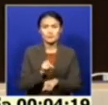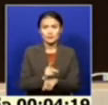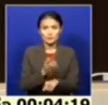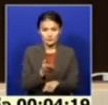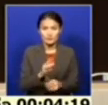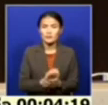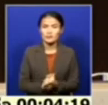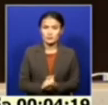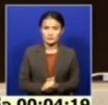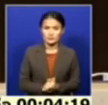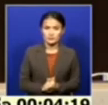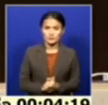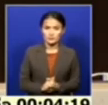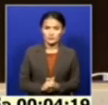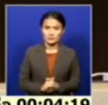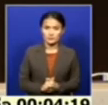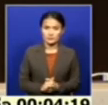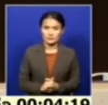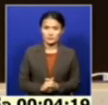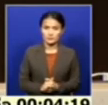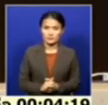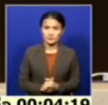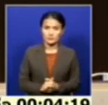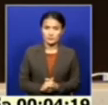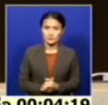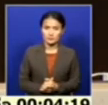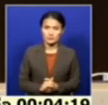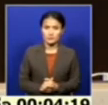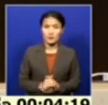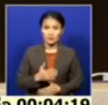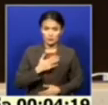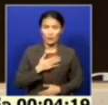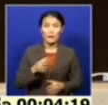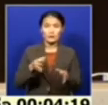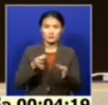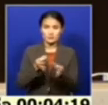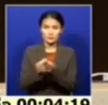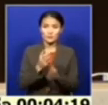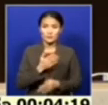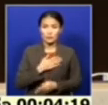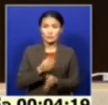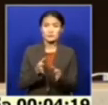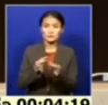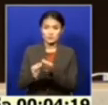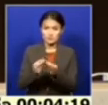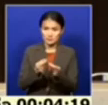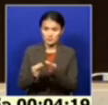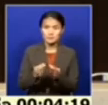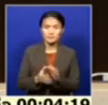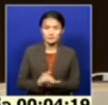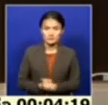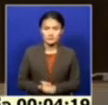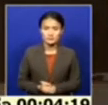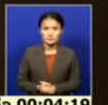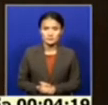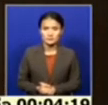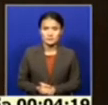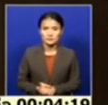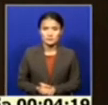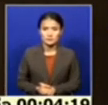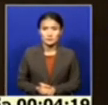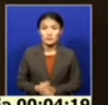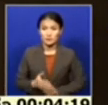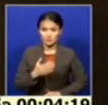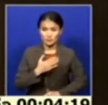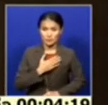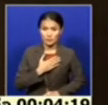กิน30นาทีไป51วินาทีนะครับ พาดพิงครับท่านประธาน เชิญนะครับ ที่ท่านรัฐมนตรีได้พูดถึงครับ